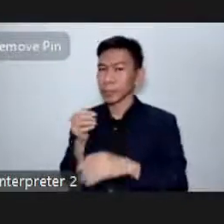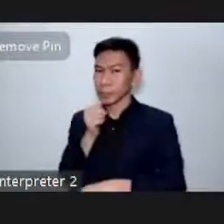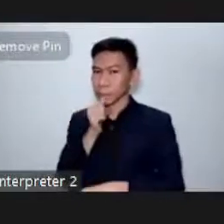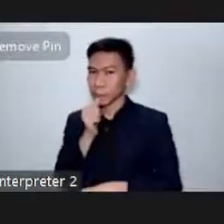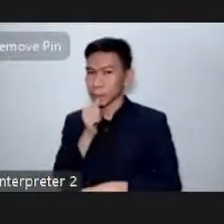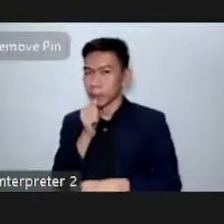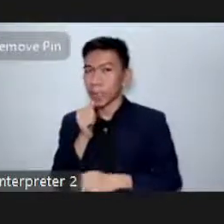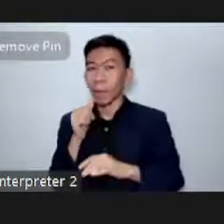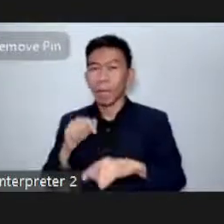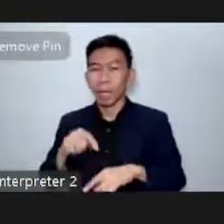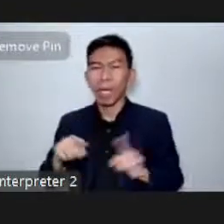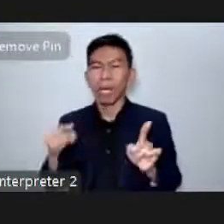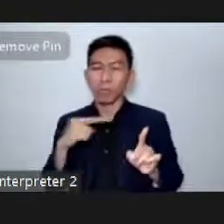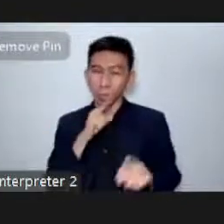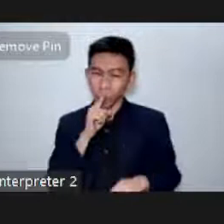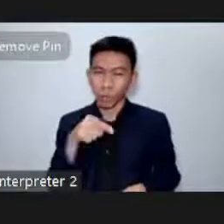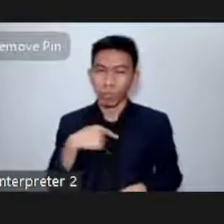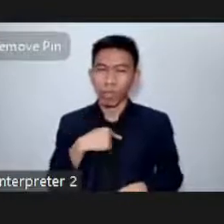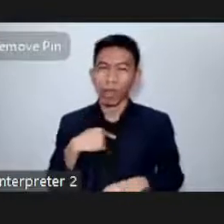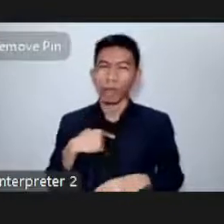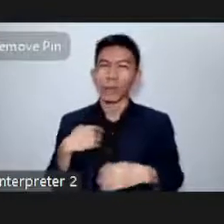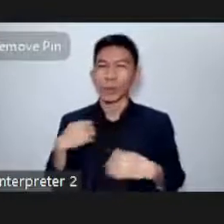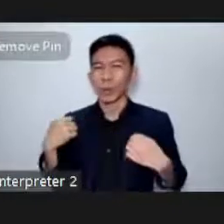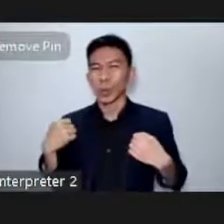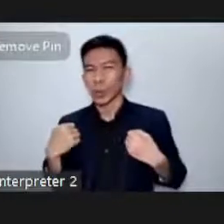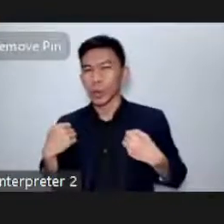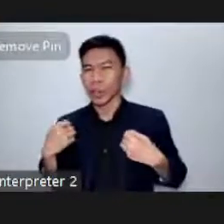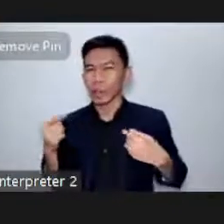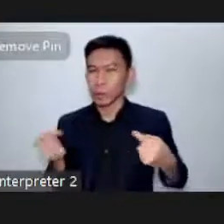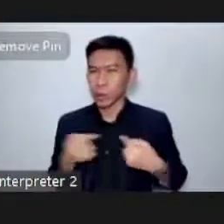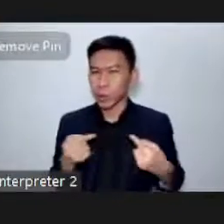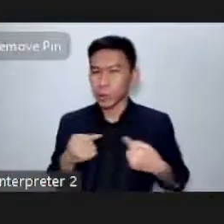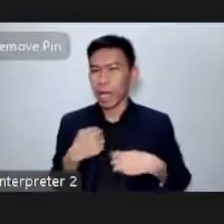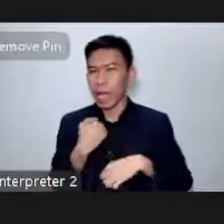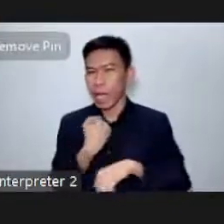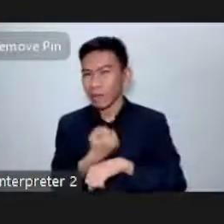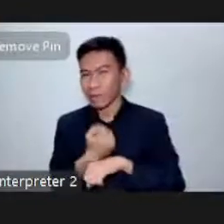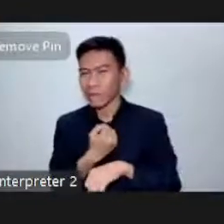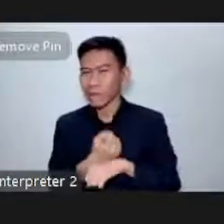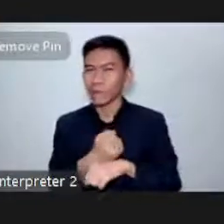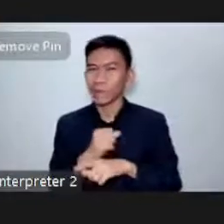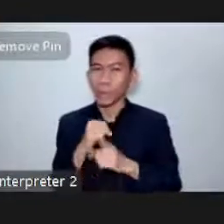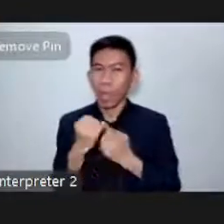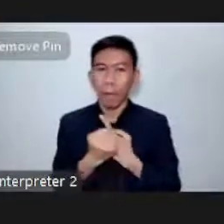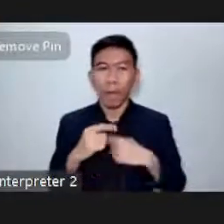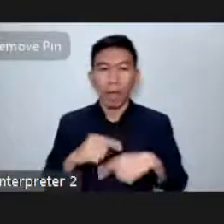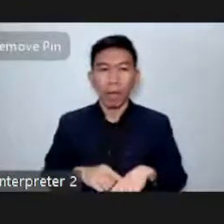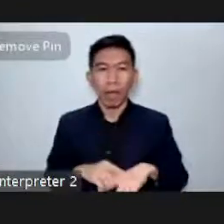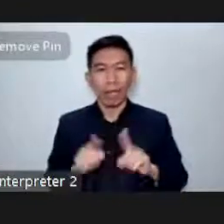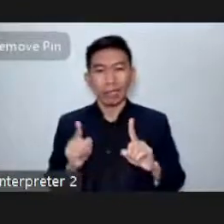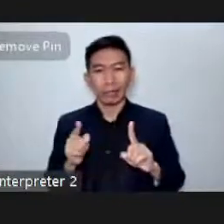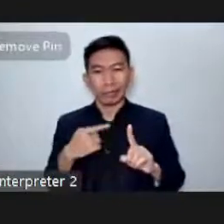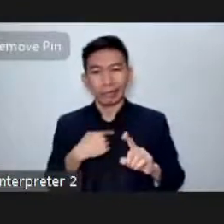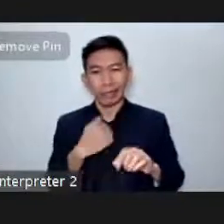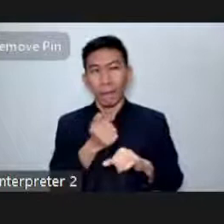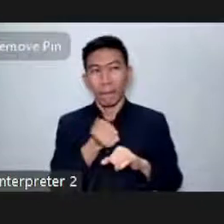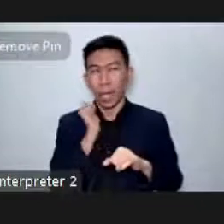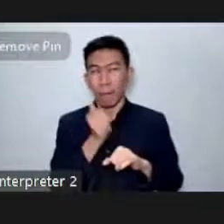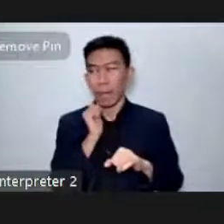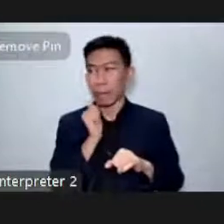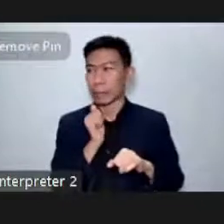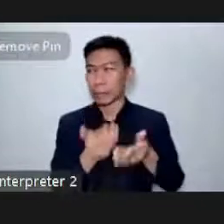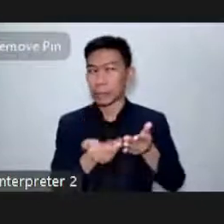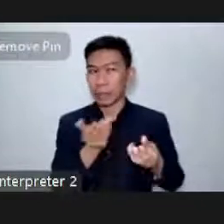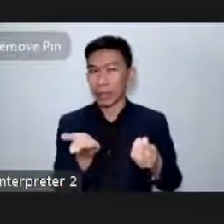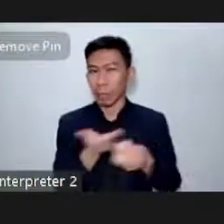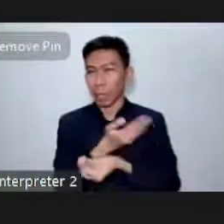Pero nahihirapan po ako sa sitwasyon ko noon. Pero dahil sa ayaw ko po mawalan